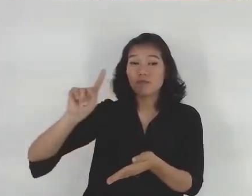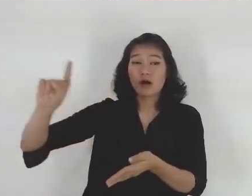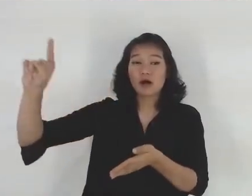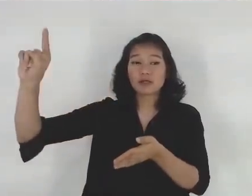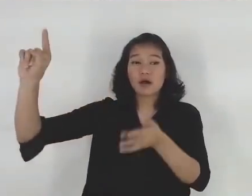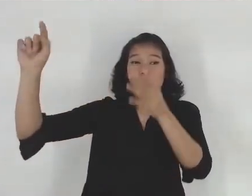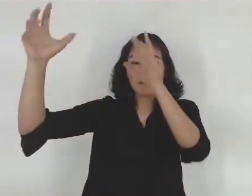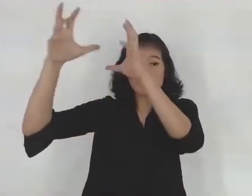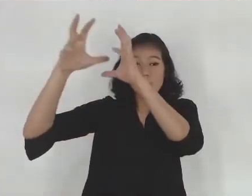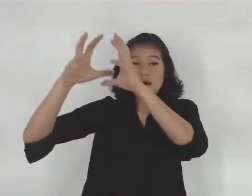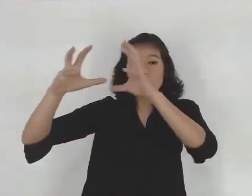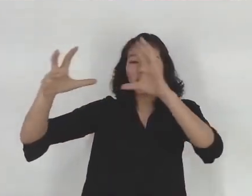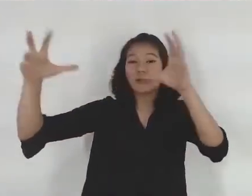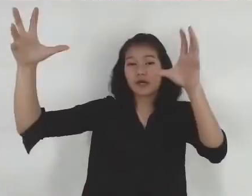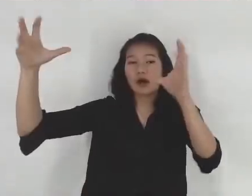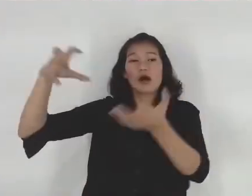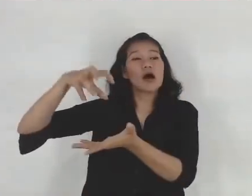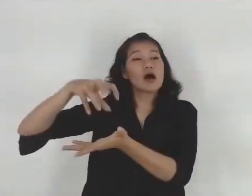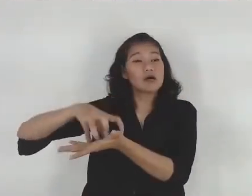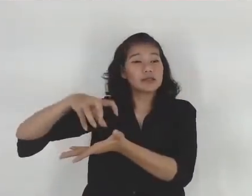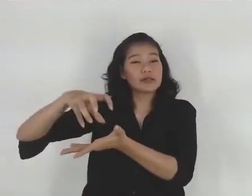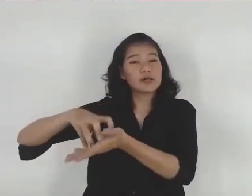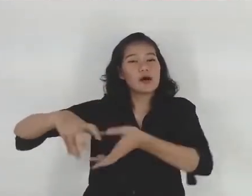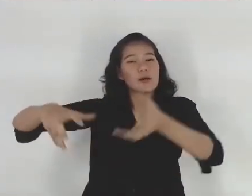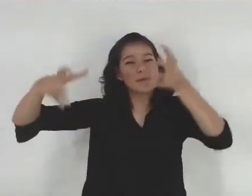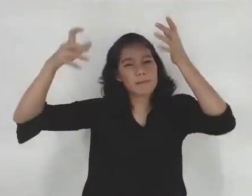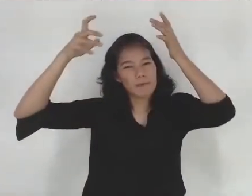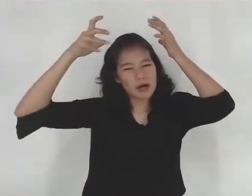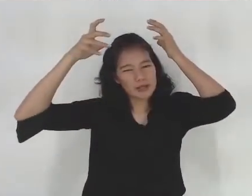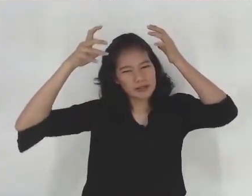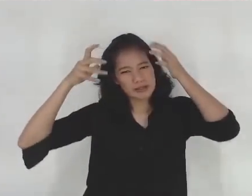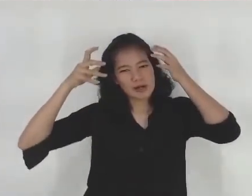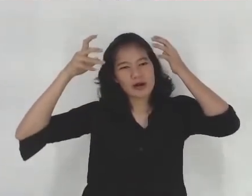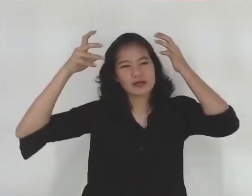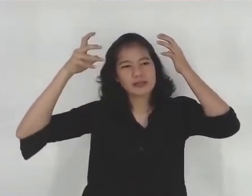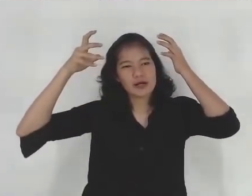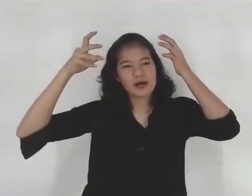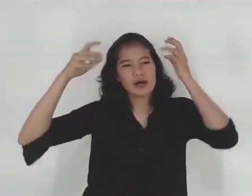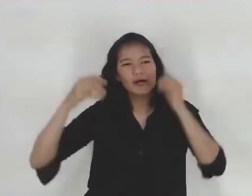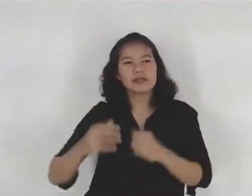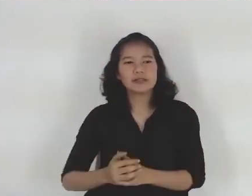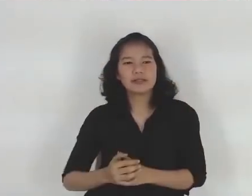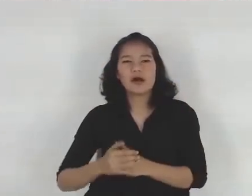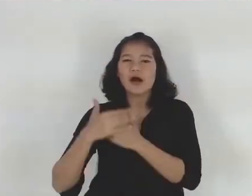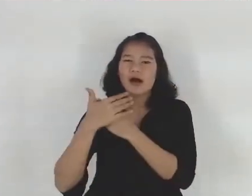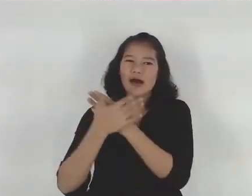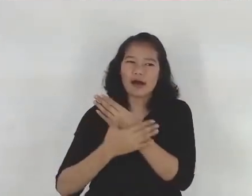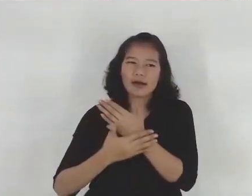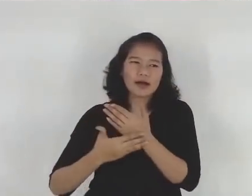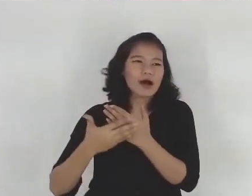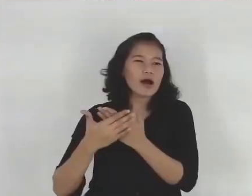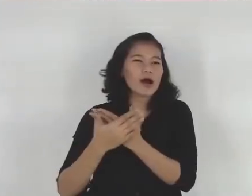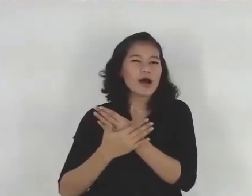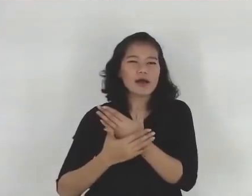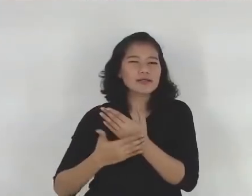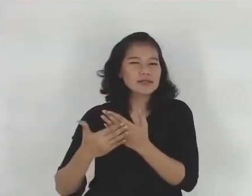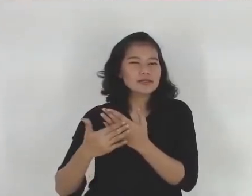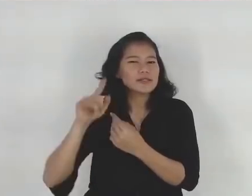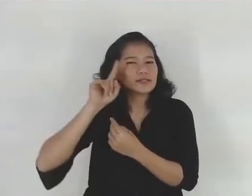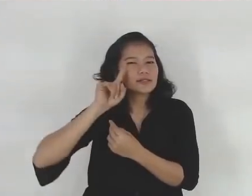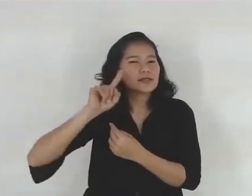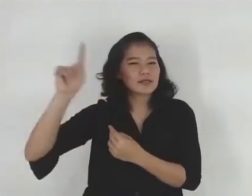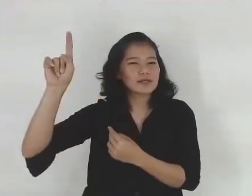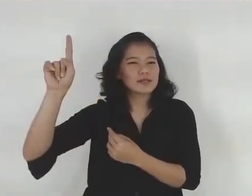hussar kau magnetnya sekarang jangan kau